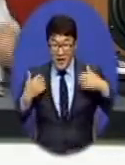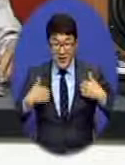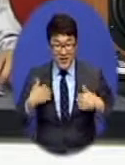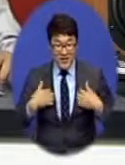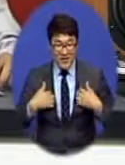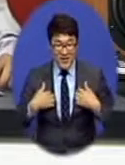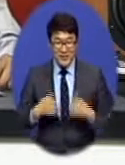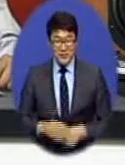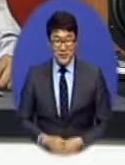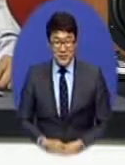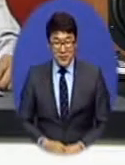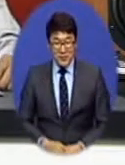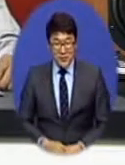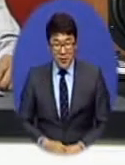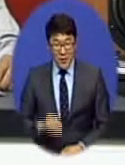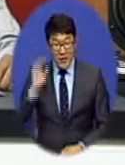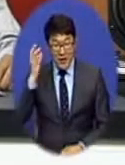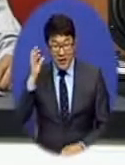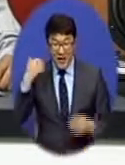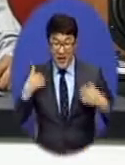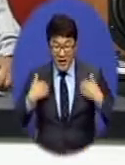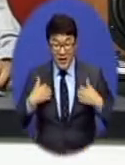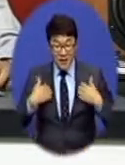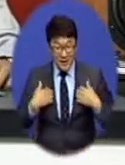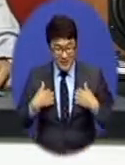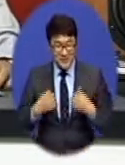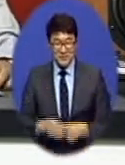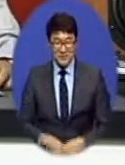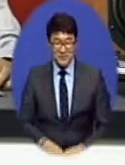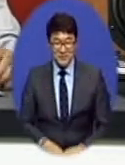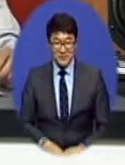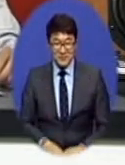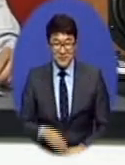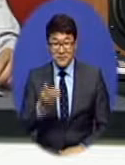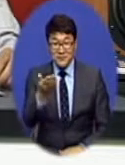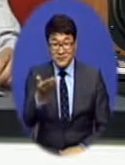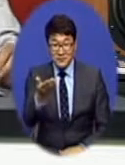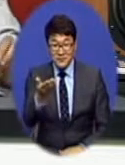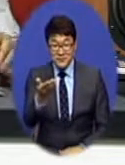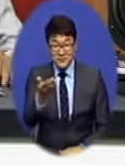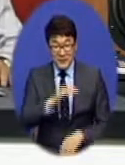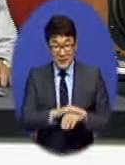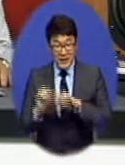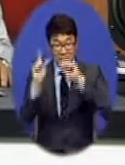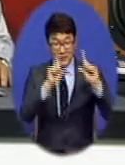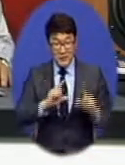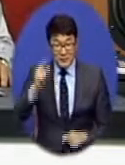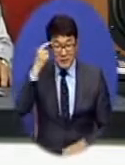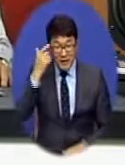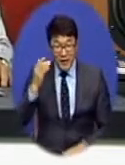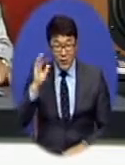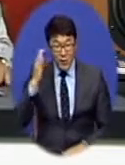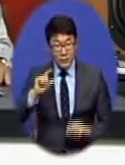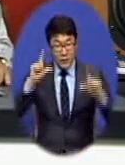반가. 예. 트레이드 마크네요. 반가, 반가. 반가, 반가. 반가, 반가. 네, 반가, 반가. 예. 네, 성용봉님, 어떻게 예. 잘 지내셨나요? 요즘